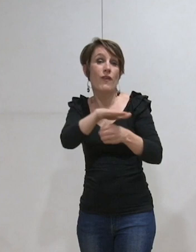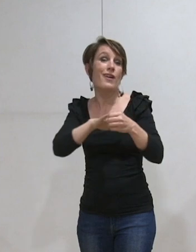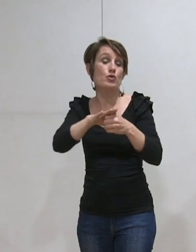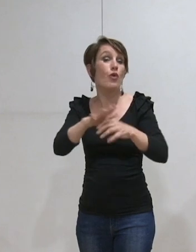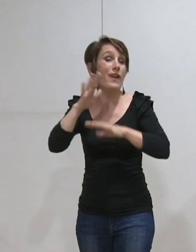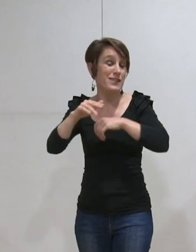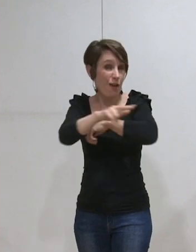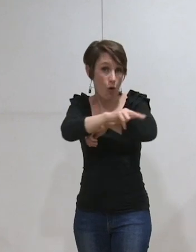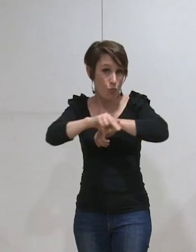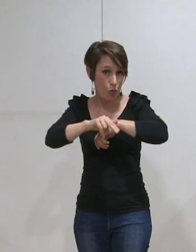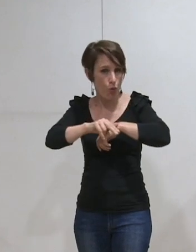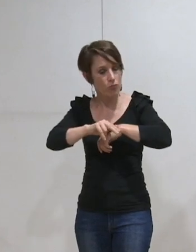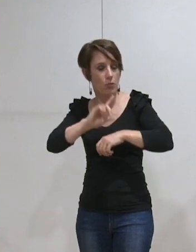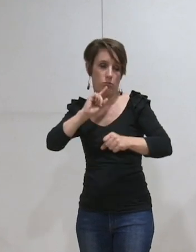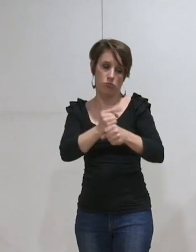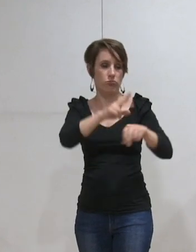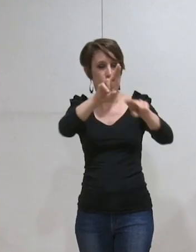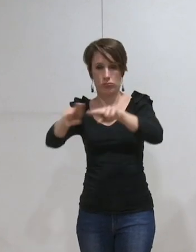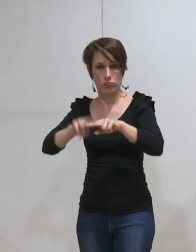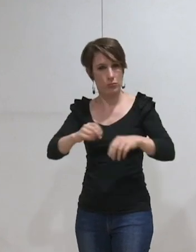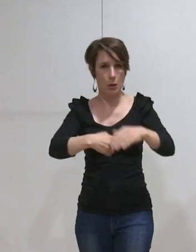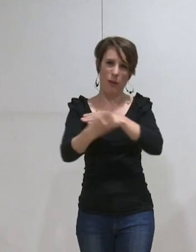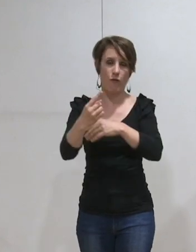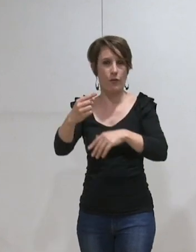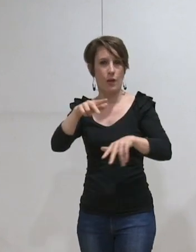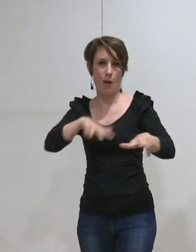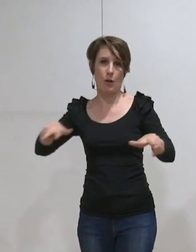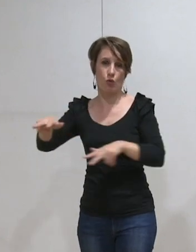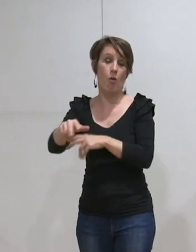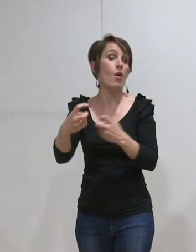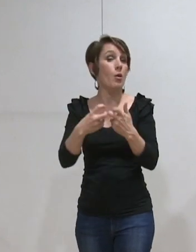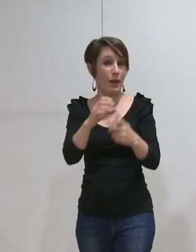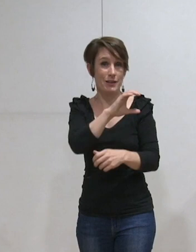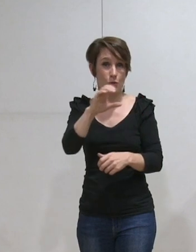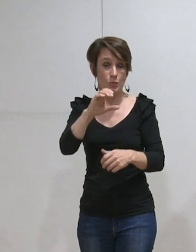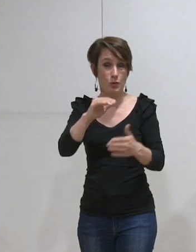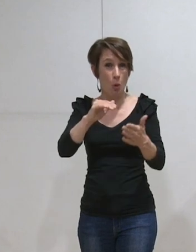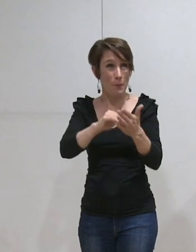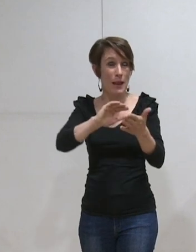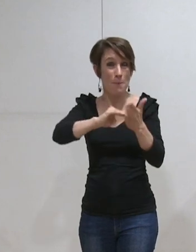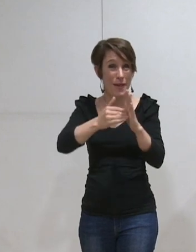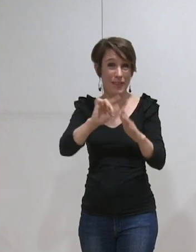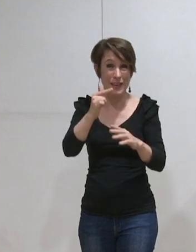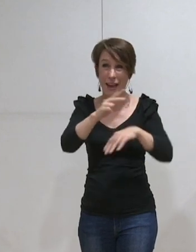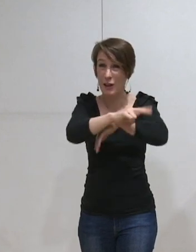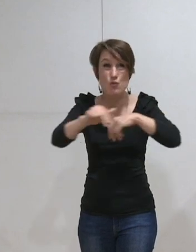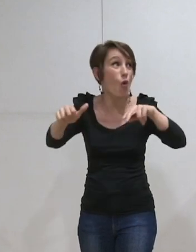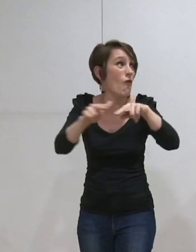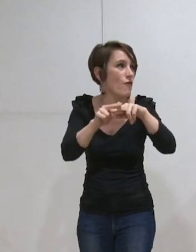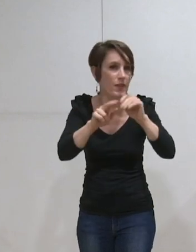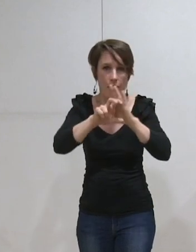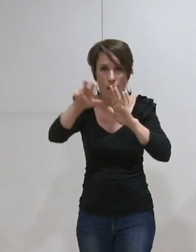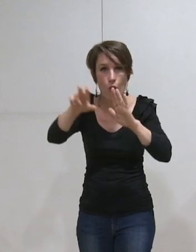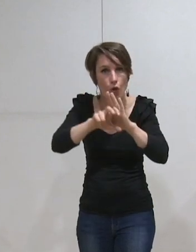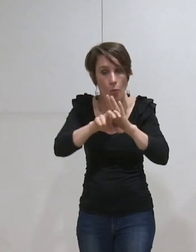bureau vers du logement social également il y a 100000 m² de de bureau vide à Grenoble plus de 2 ans de